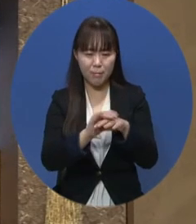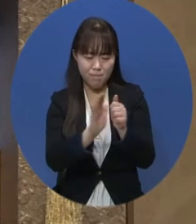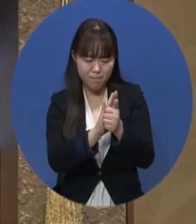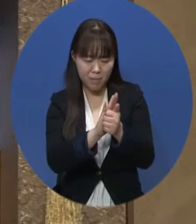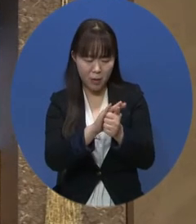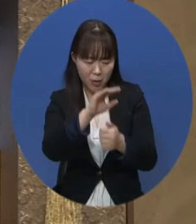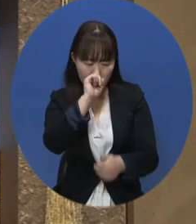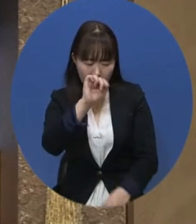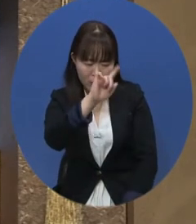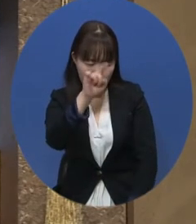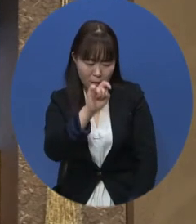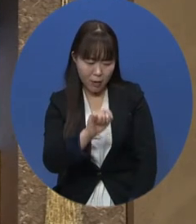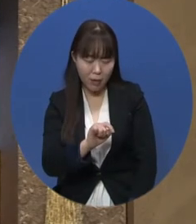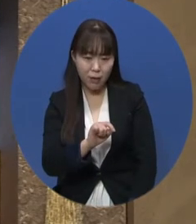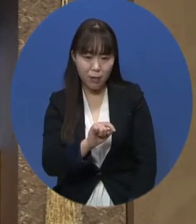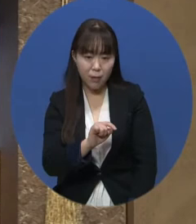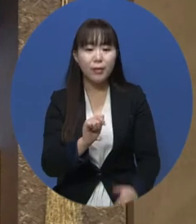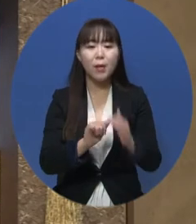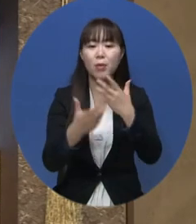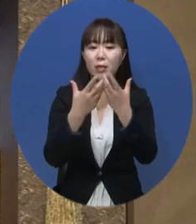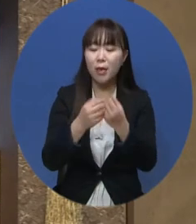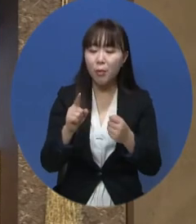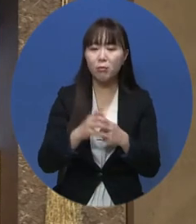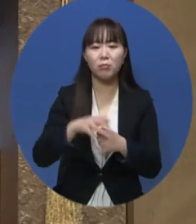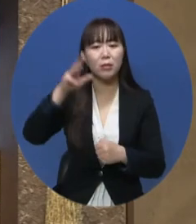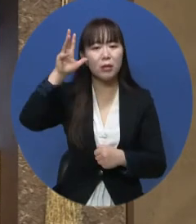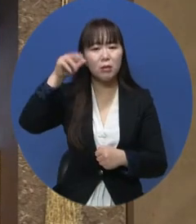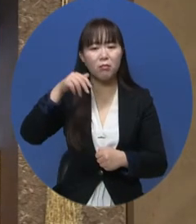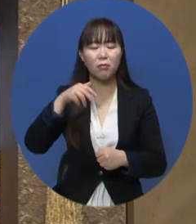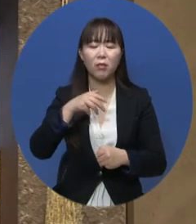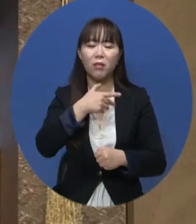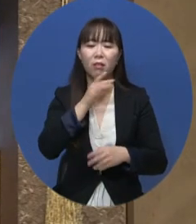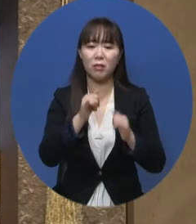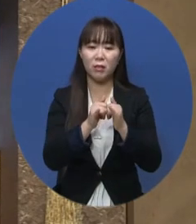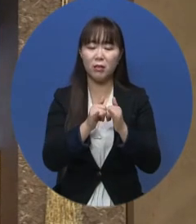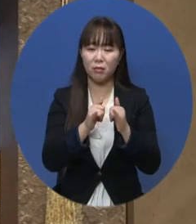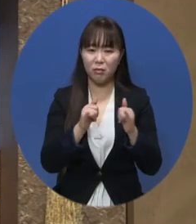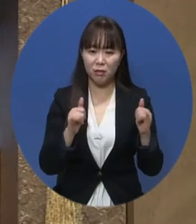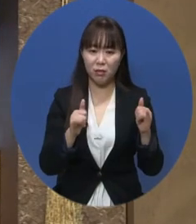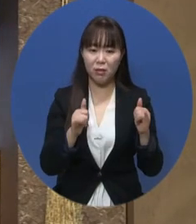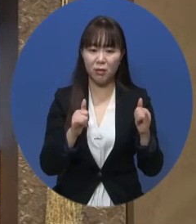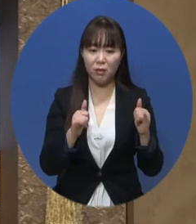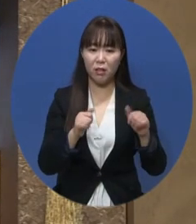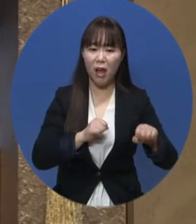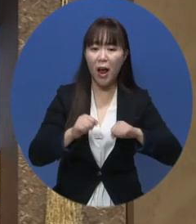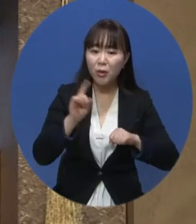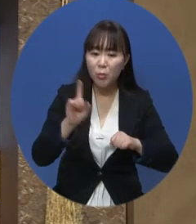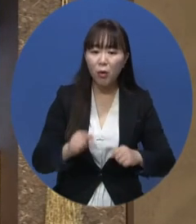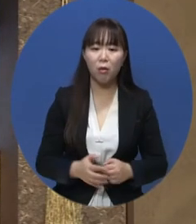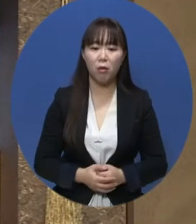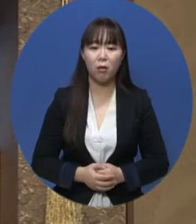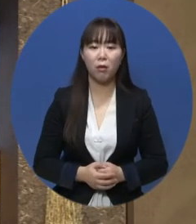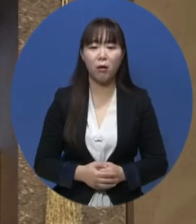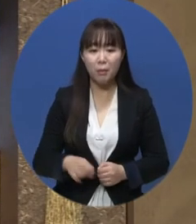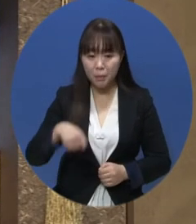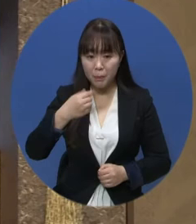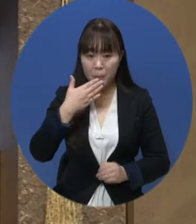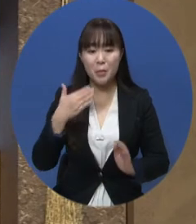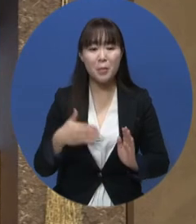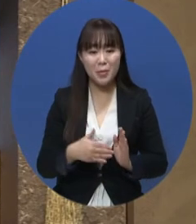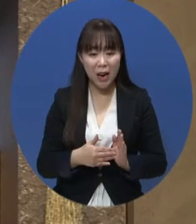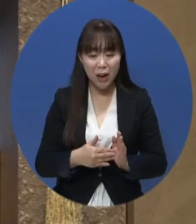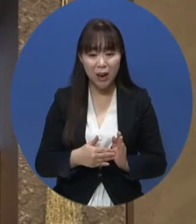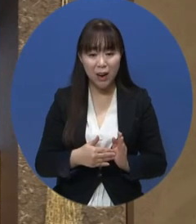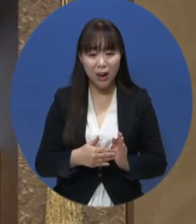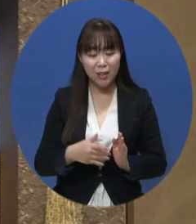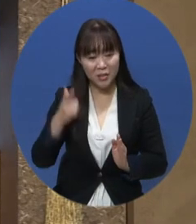게 좋은가? 예. 또 대표적인 사례로는 제일 많이 이제 치매 어르신들이 하는 행동이 뭐냐면 어르신 식사하셨어요?